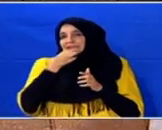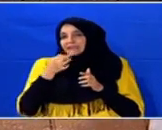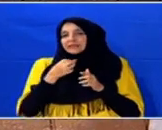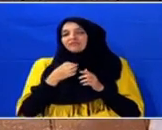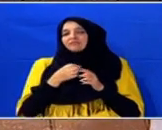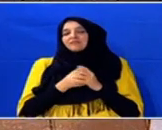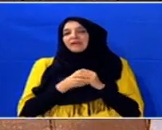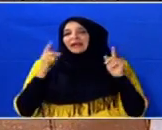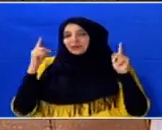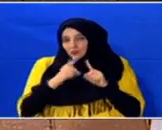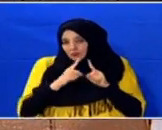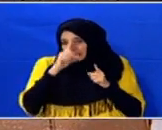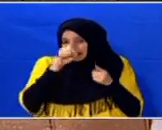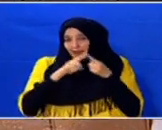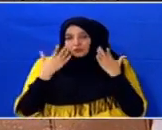من كل